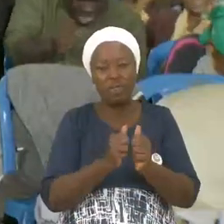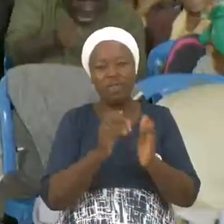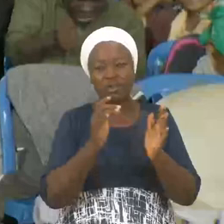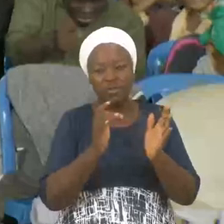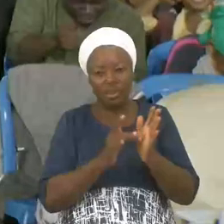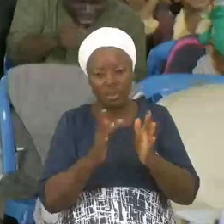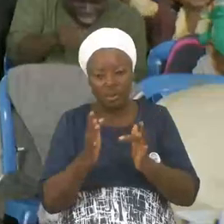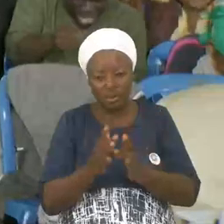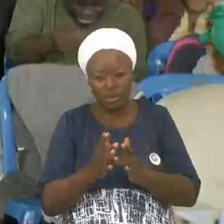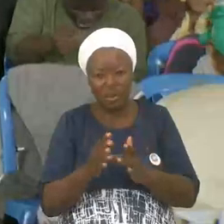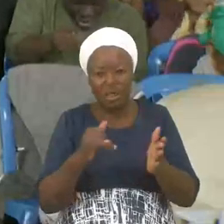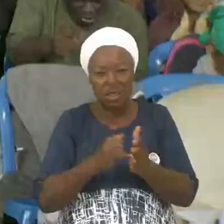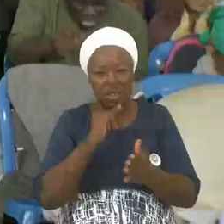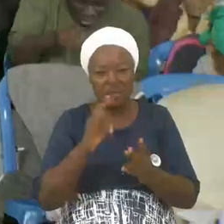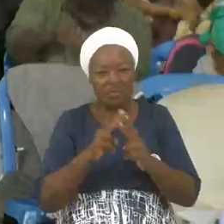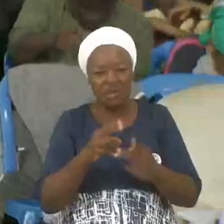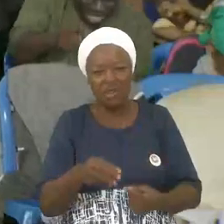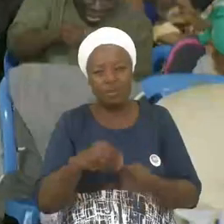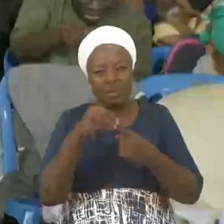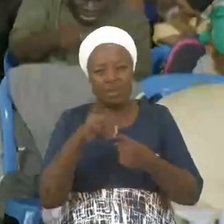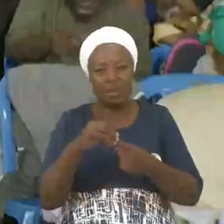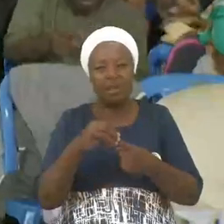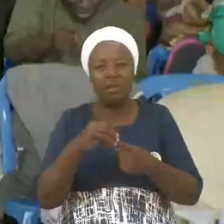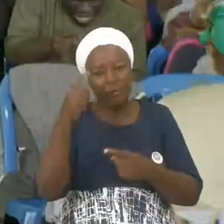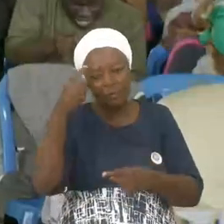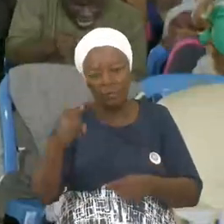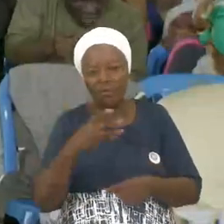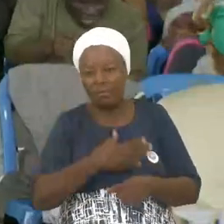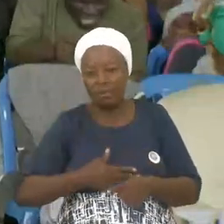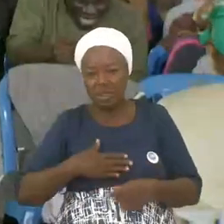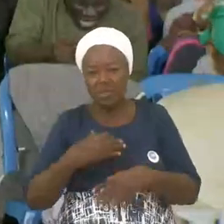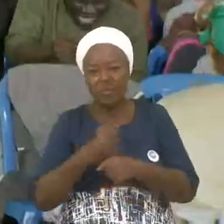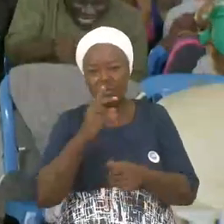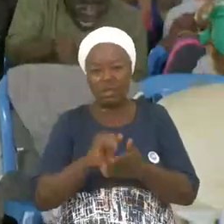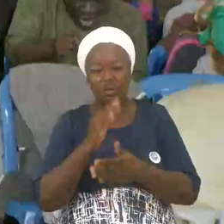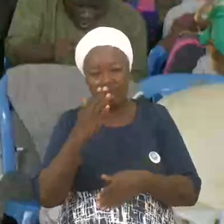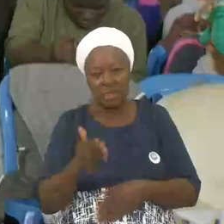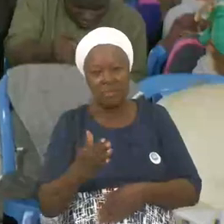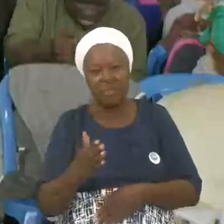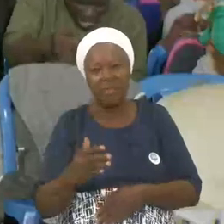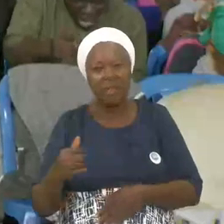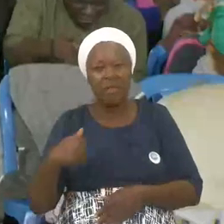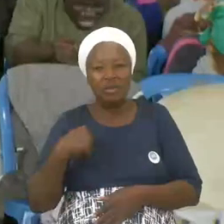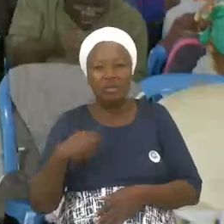Il y aura une séance spéciale pour vous. Vous aurez les détails après.